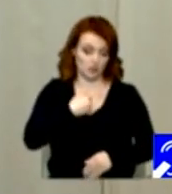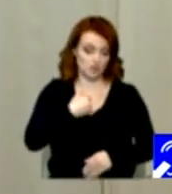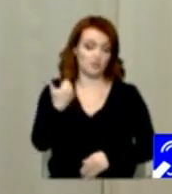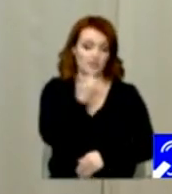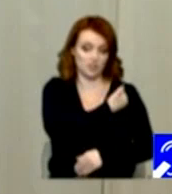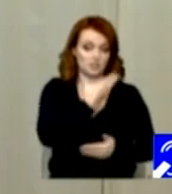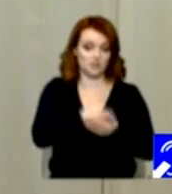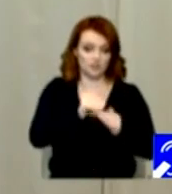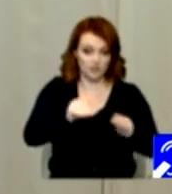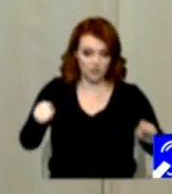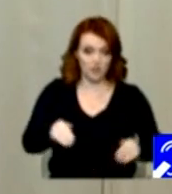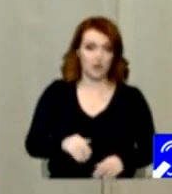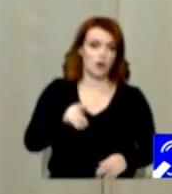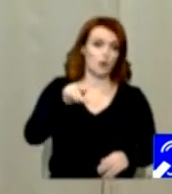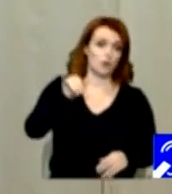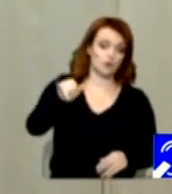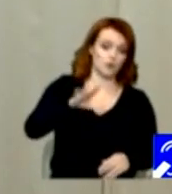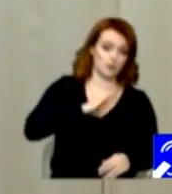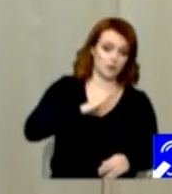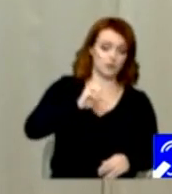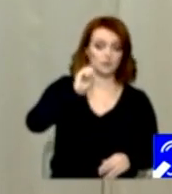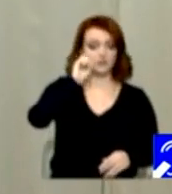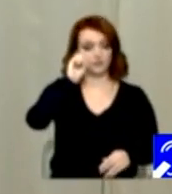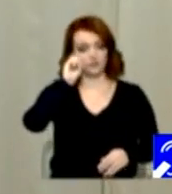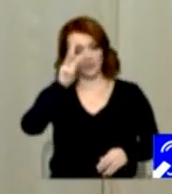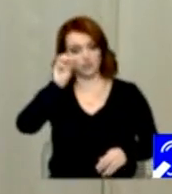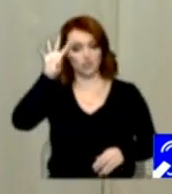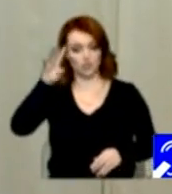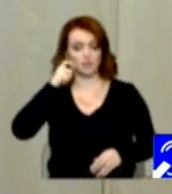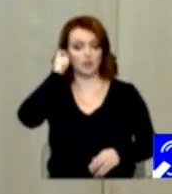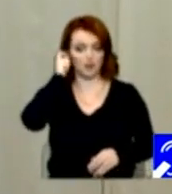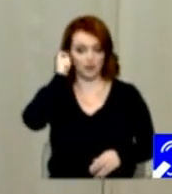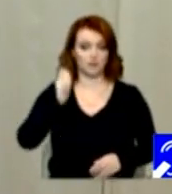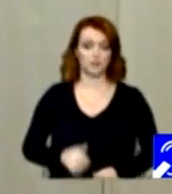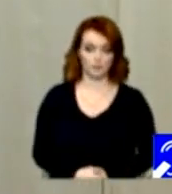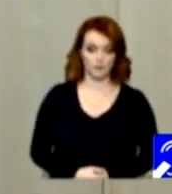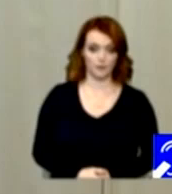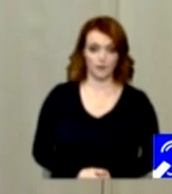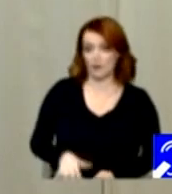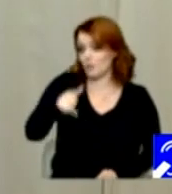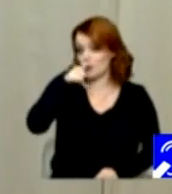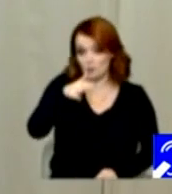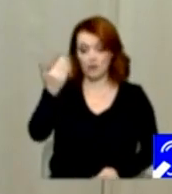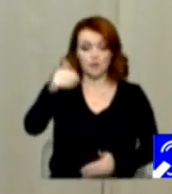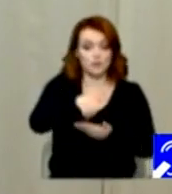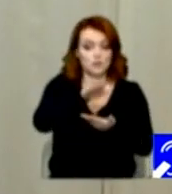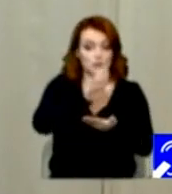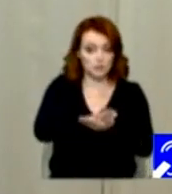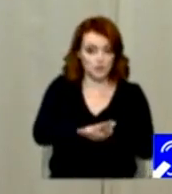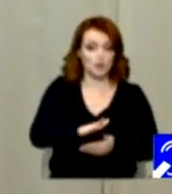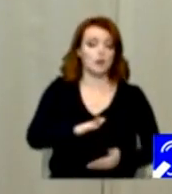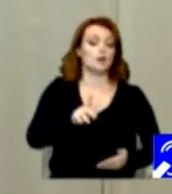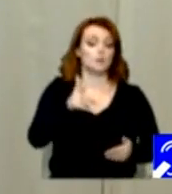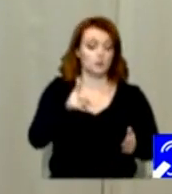vizuale o 14 ani 13 de erau destul de maturi corporal Deci si nu am putut sa inregistram acest fel că